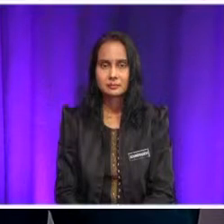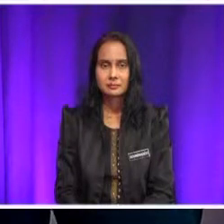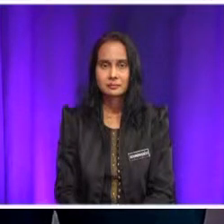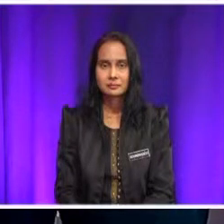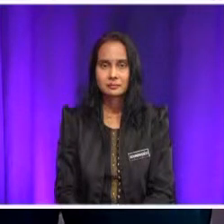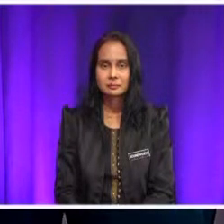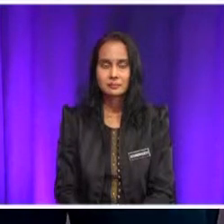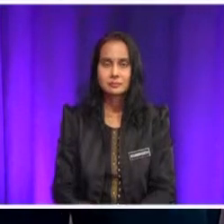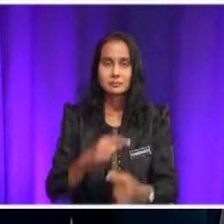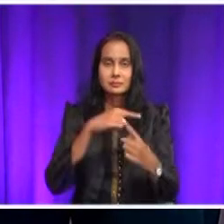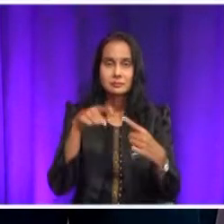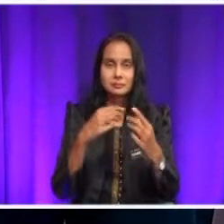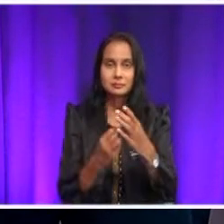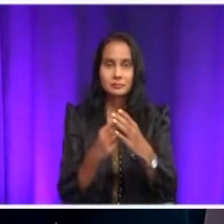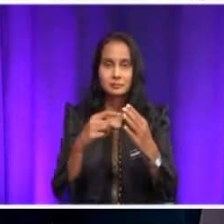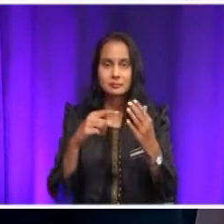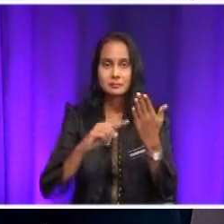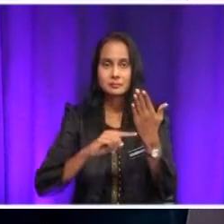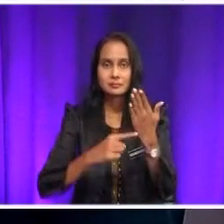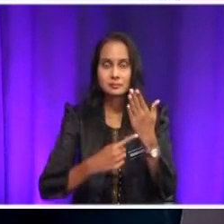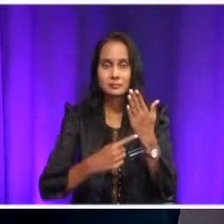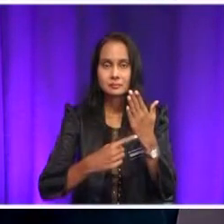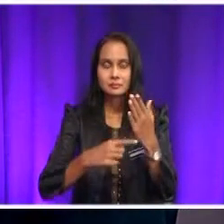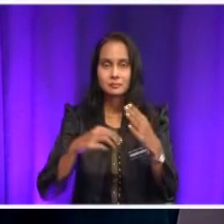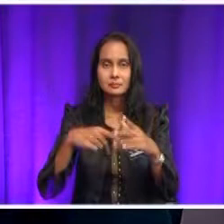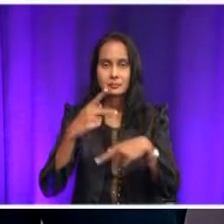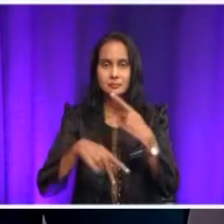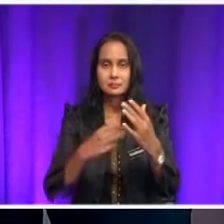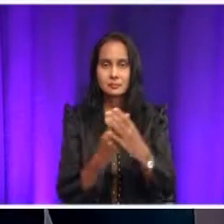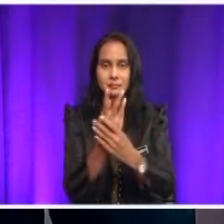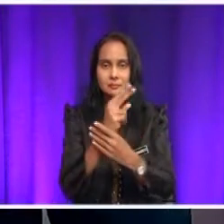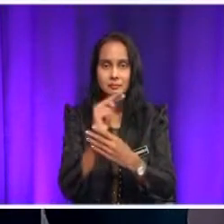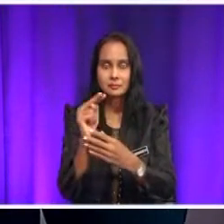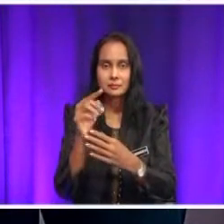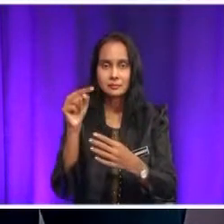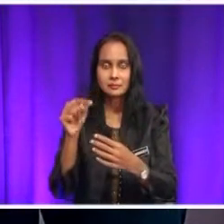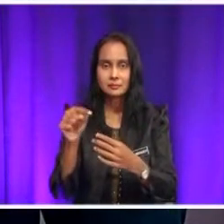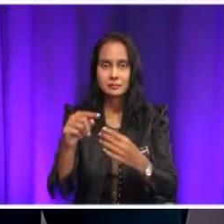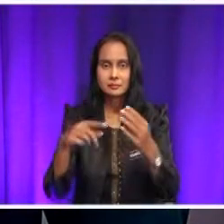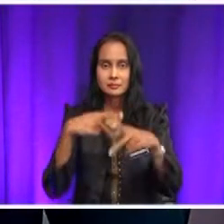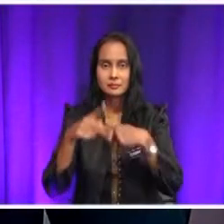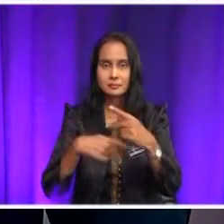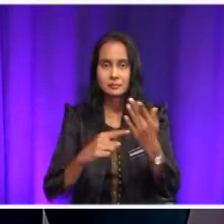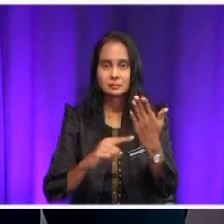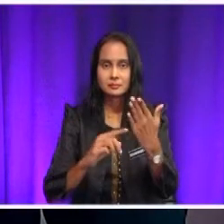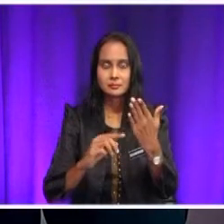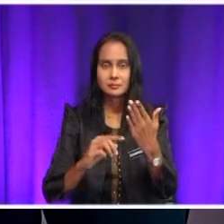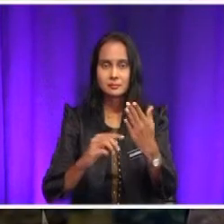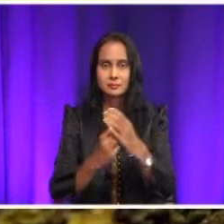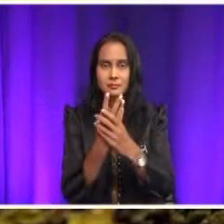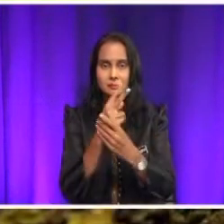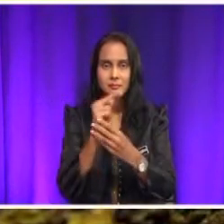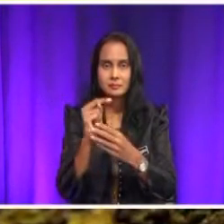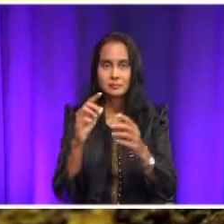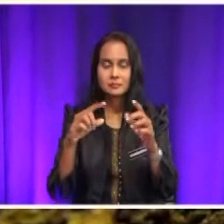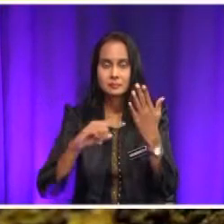dan bila ke proses pertumbuhan bermula Oke proses pertumbuhan bermula dengan percambahan biji